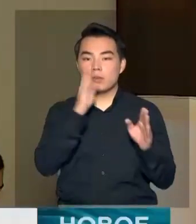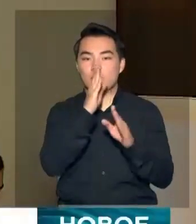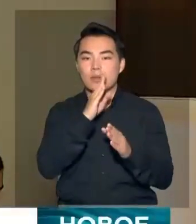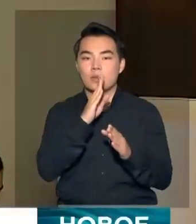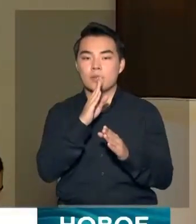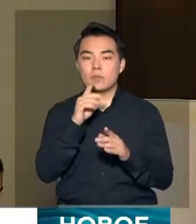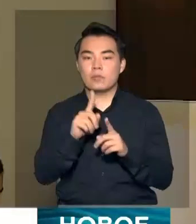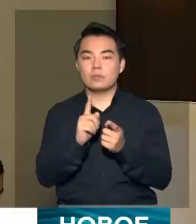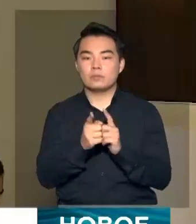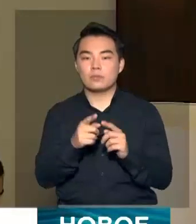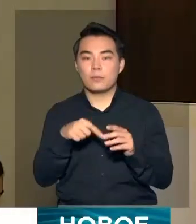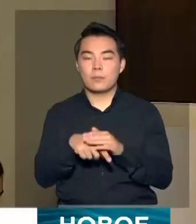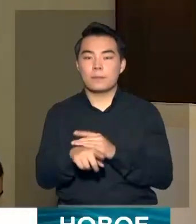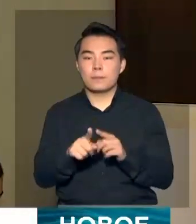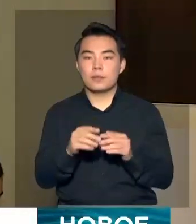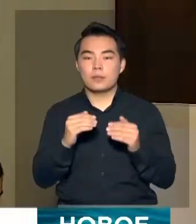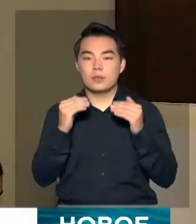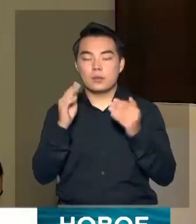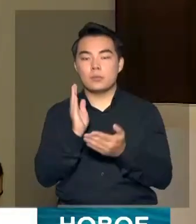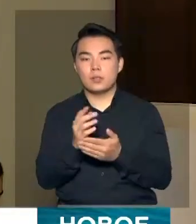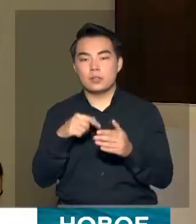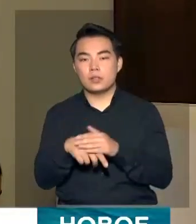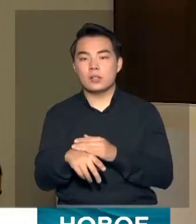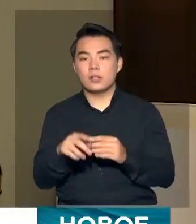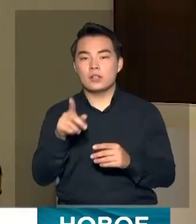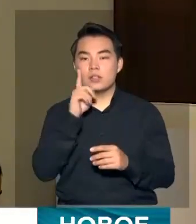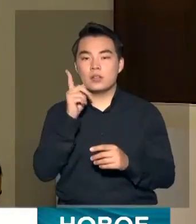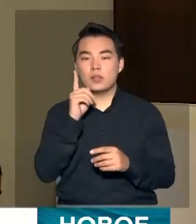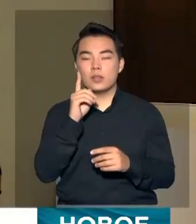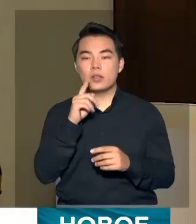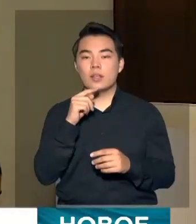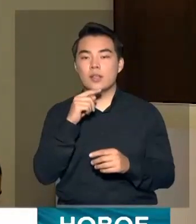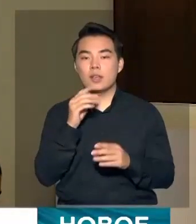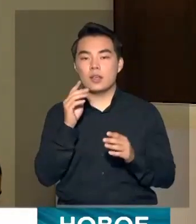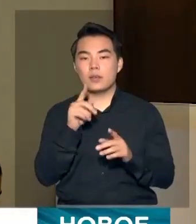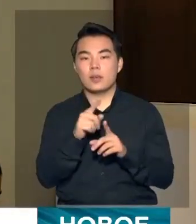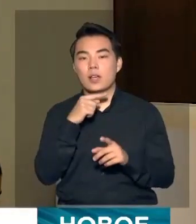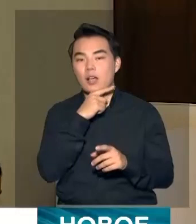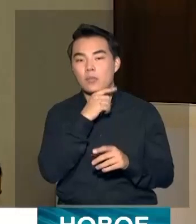оператором наилучших доступных технологий и является сторонником развития зеленой экономики. Как вы знаете,